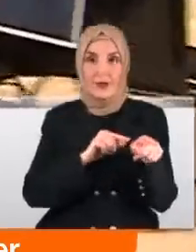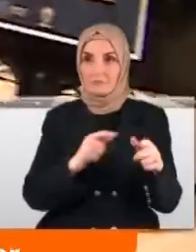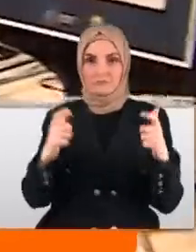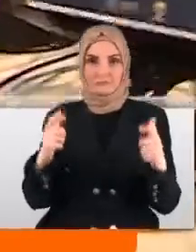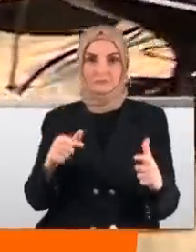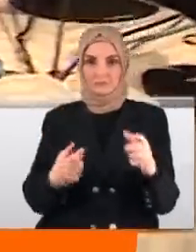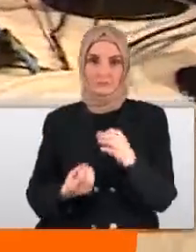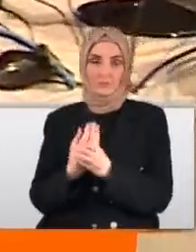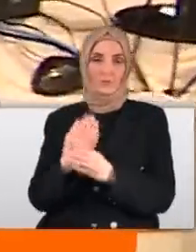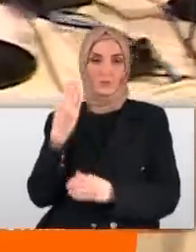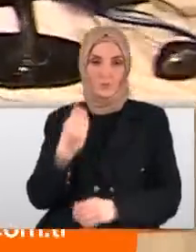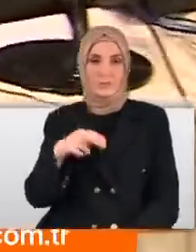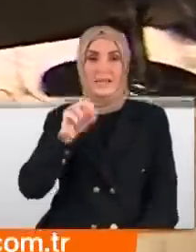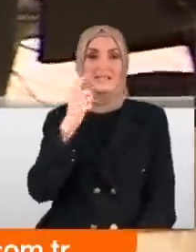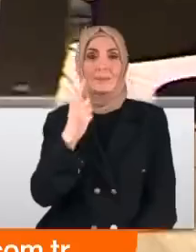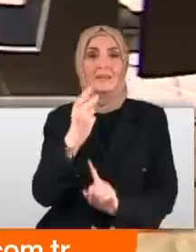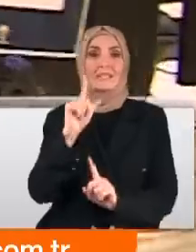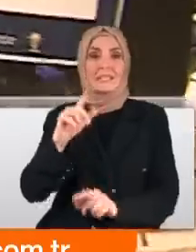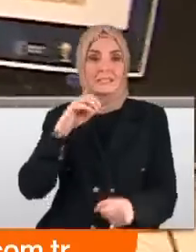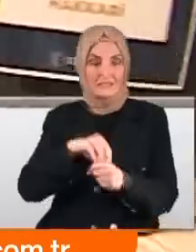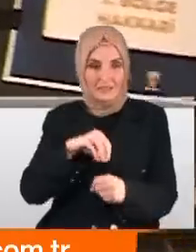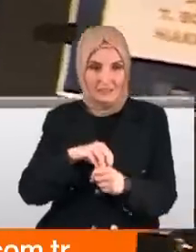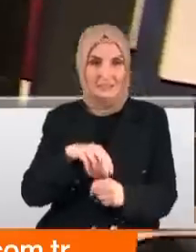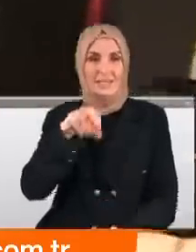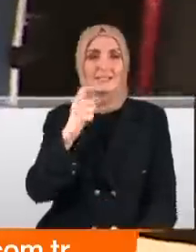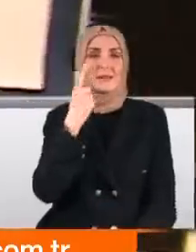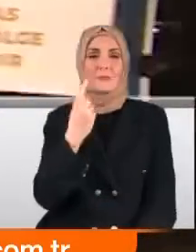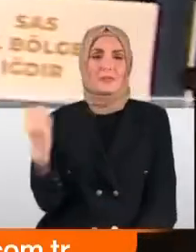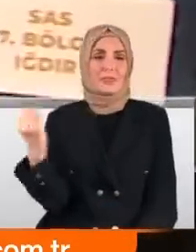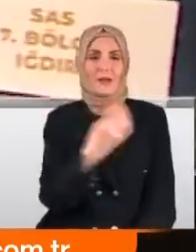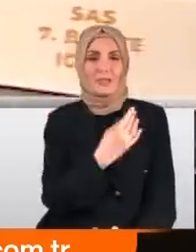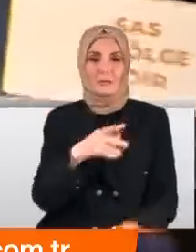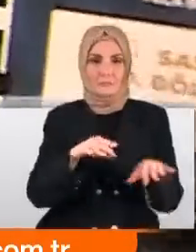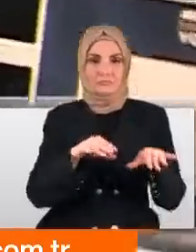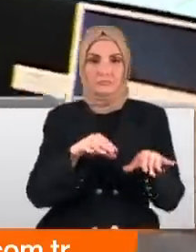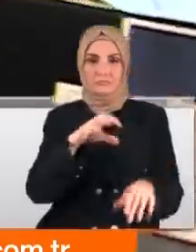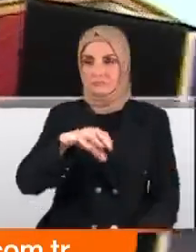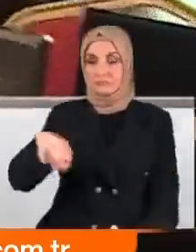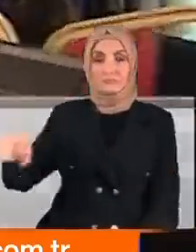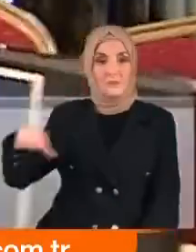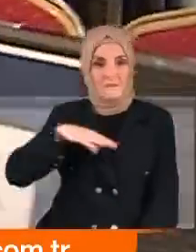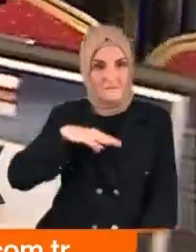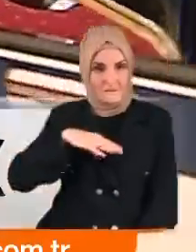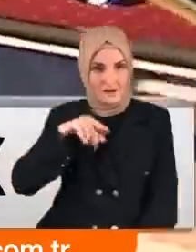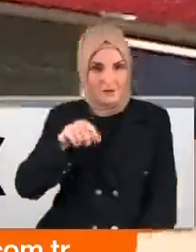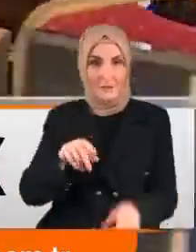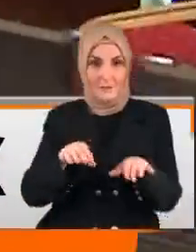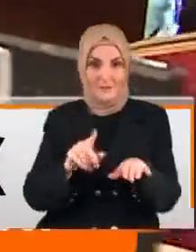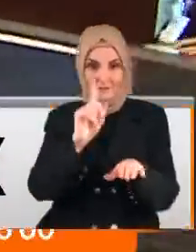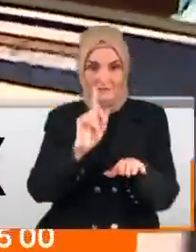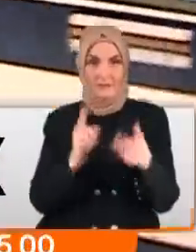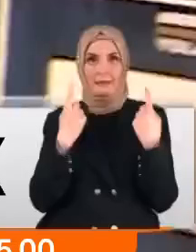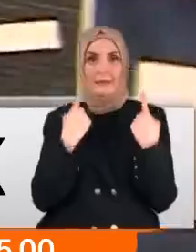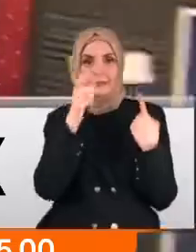için 81 bilgisayar kuruldu. Her bir bilgisayarın başında bir yetkili olacak. Bölgelerden, illerden gelen seçim